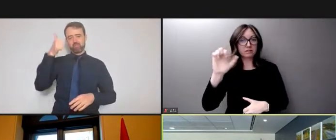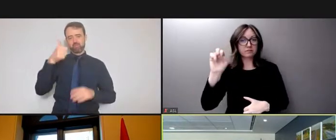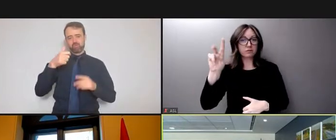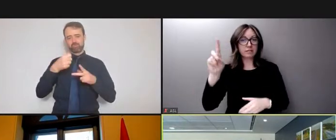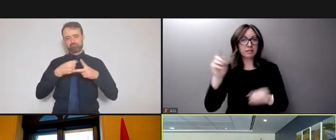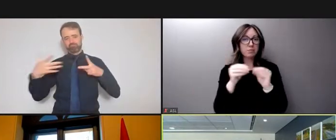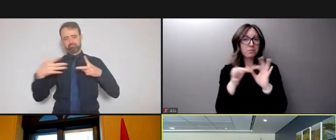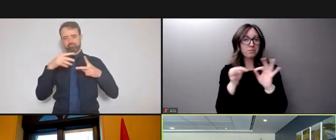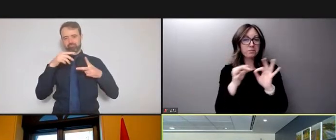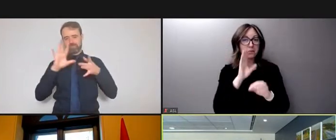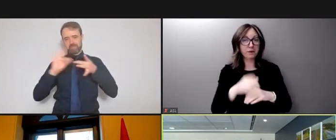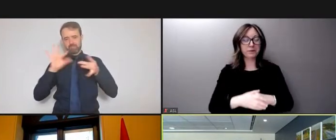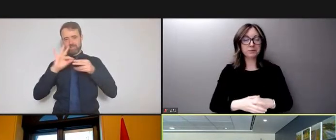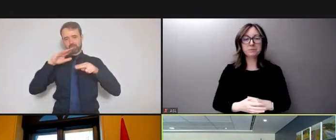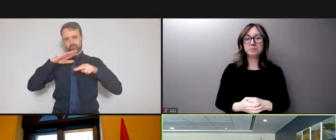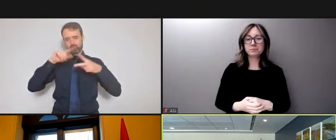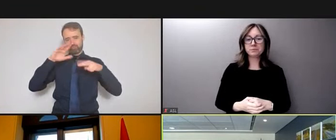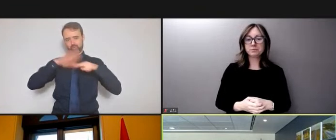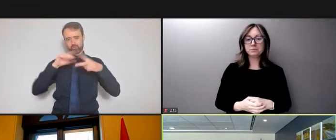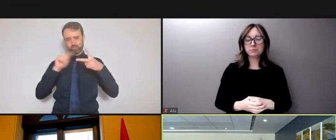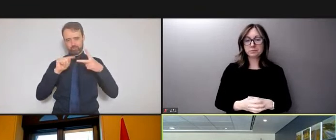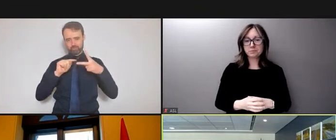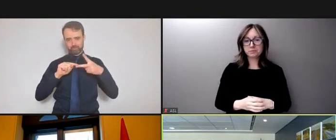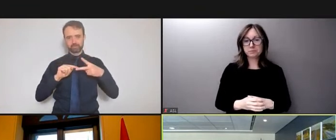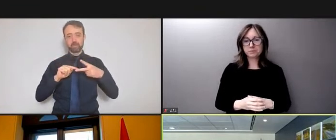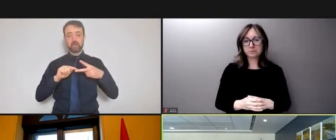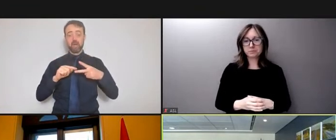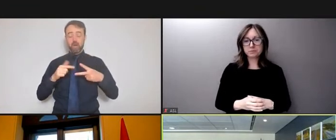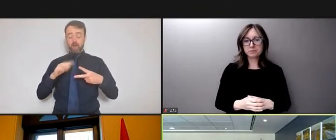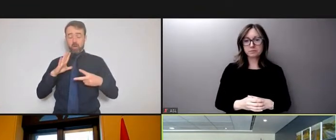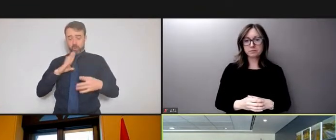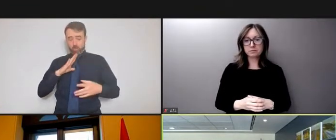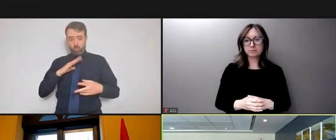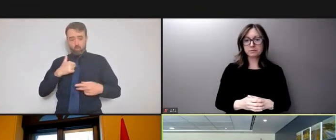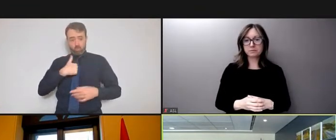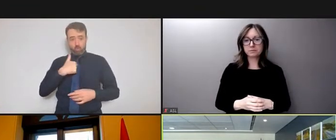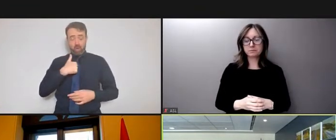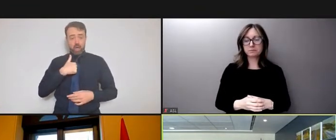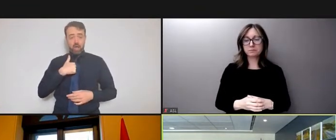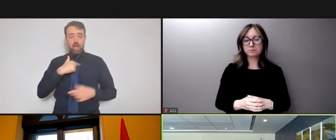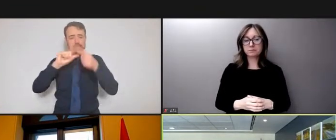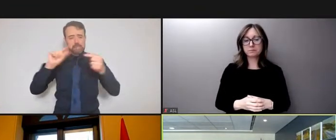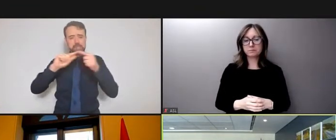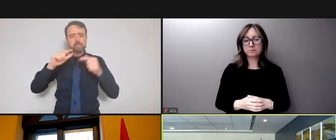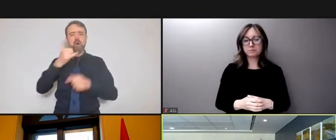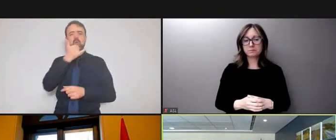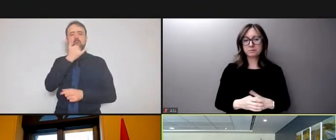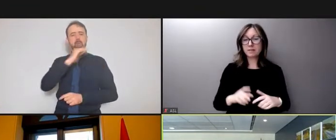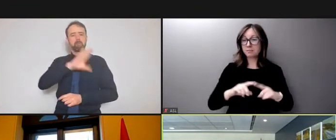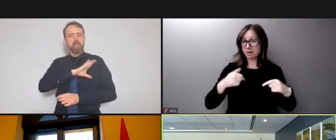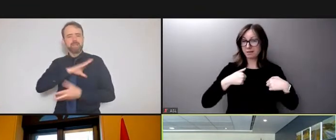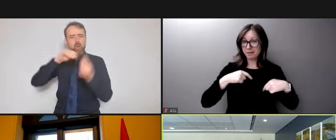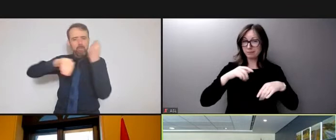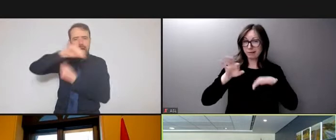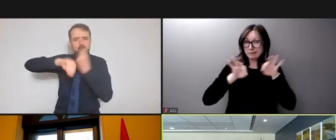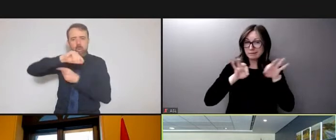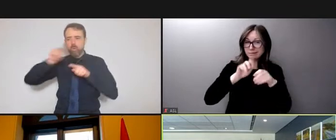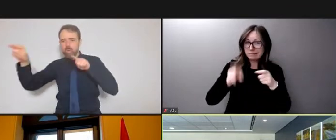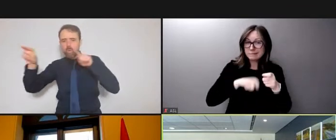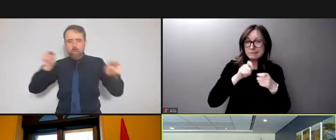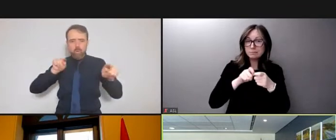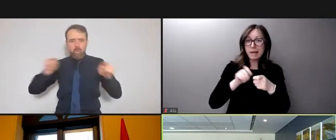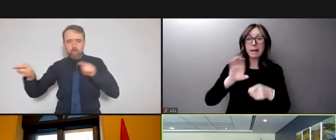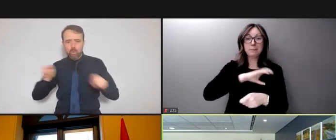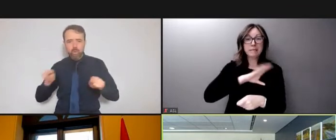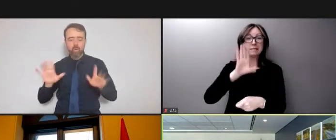ici, je ne vais pas parler des opérations particulières parce qu'on est